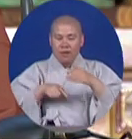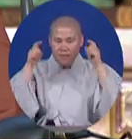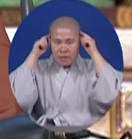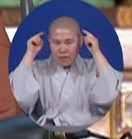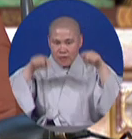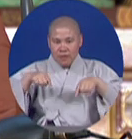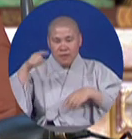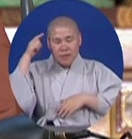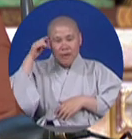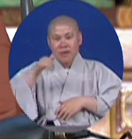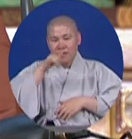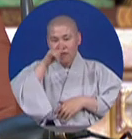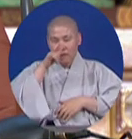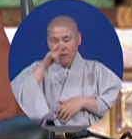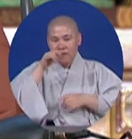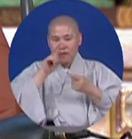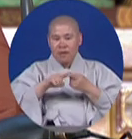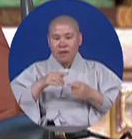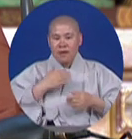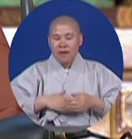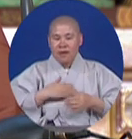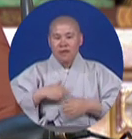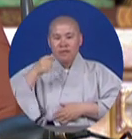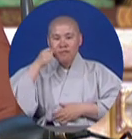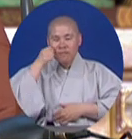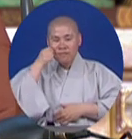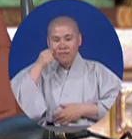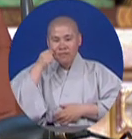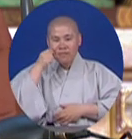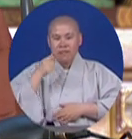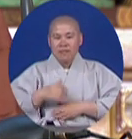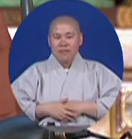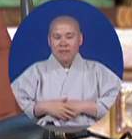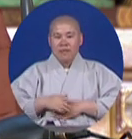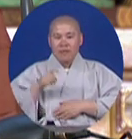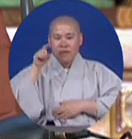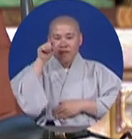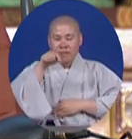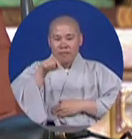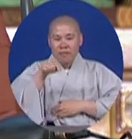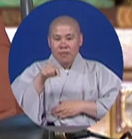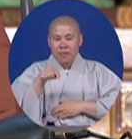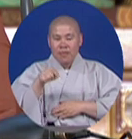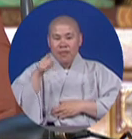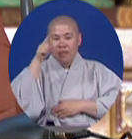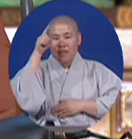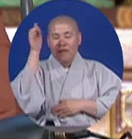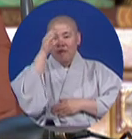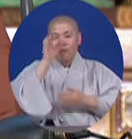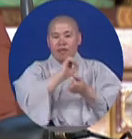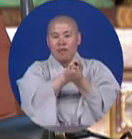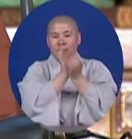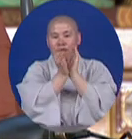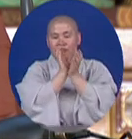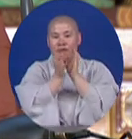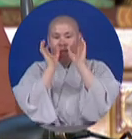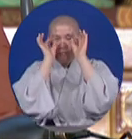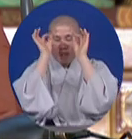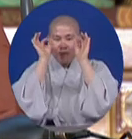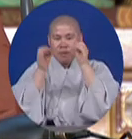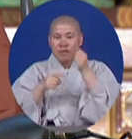못한다. 참 무서운 법문입니다. 눈병 난 사람이 저 허공에 꽃이 있는